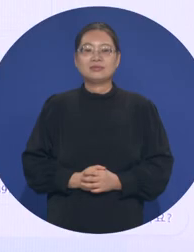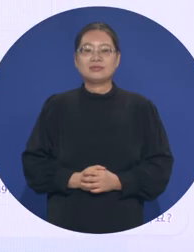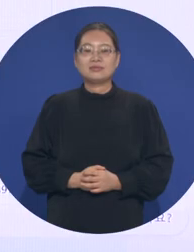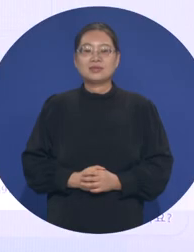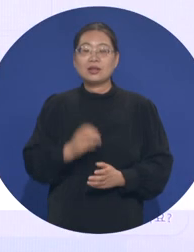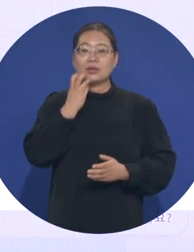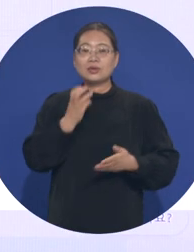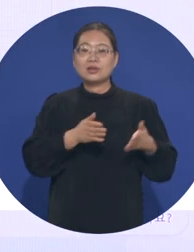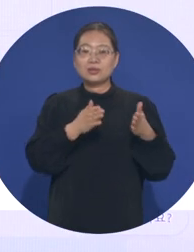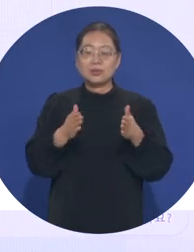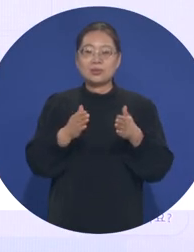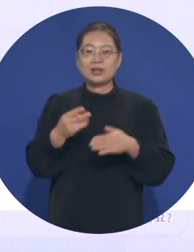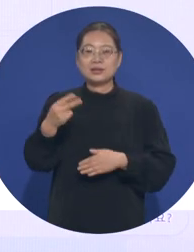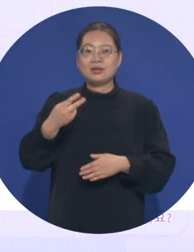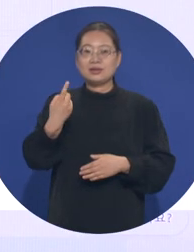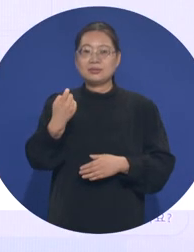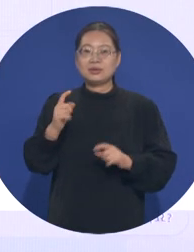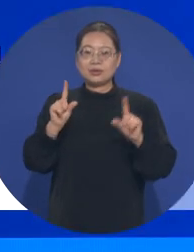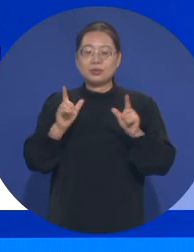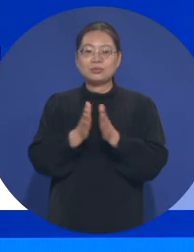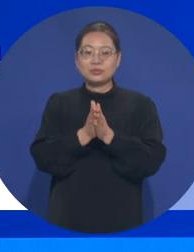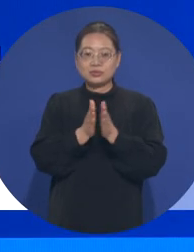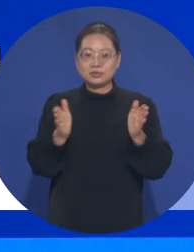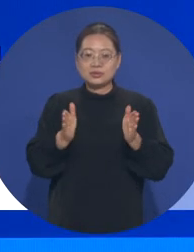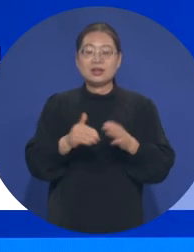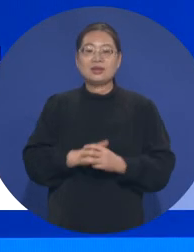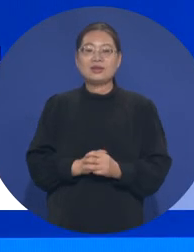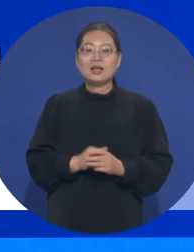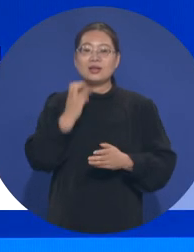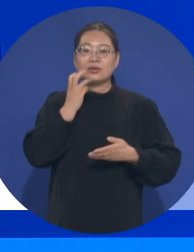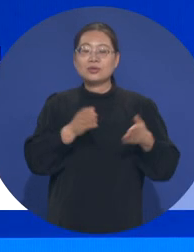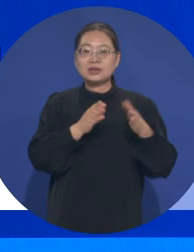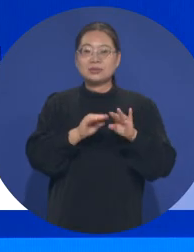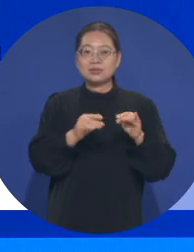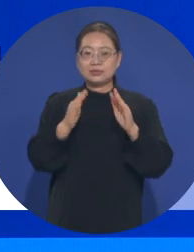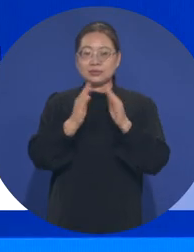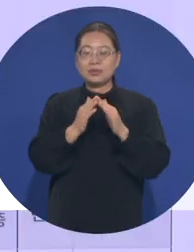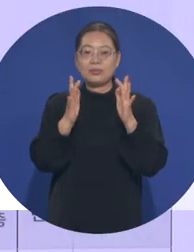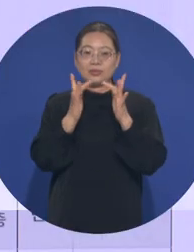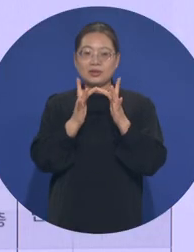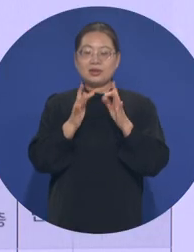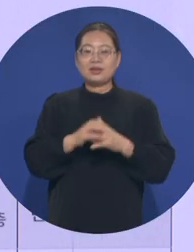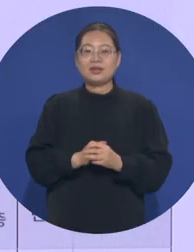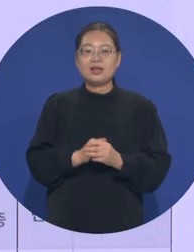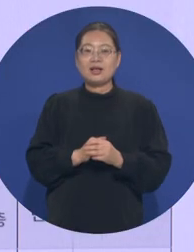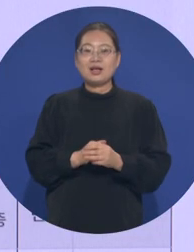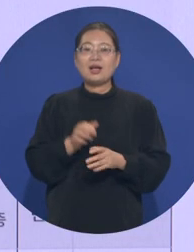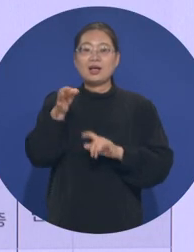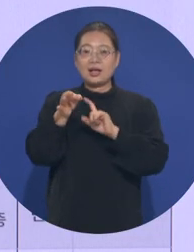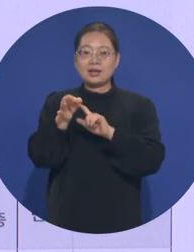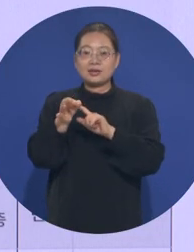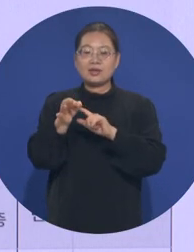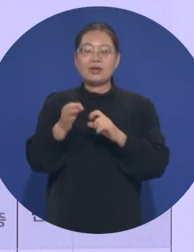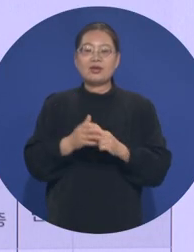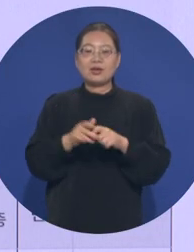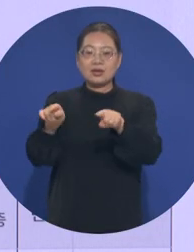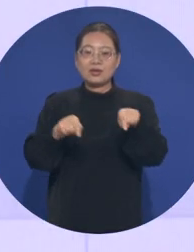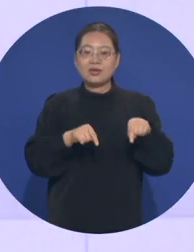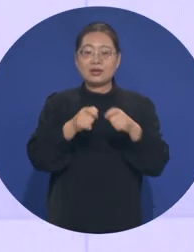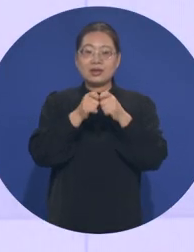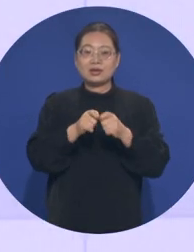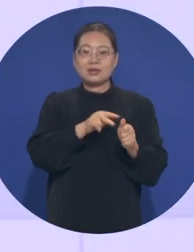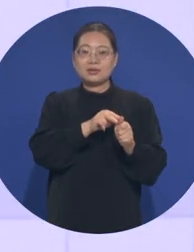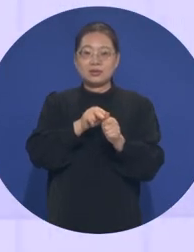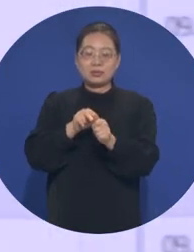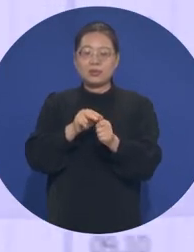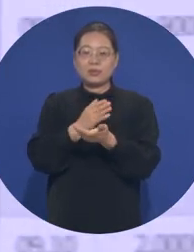보시죠 경기도가 지난 2011년부터 운영해 온 경기 부동산 포털 부동산 가격은 기본이고 거래에 대한